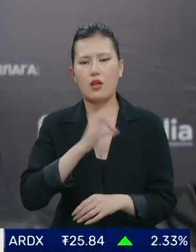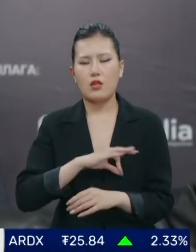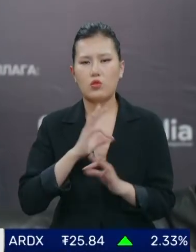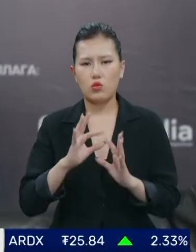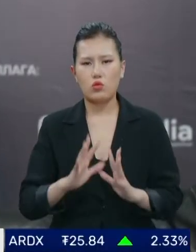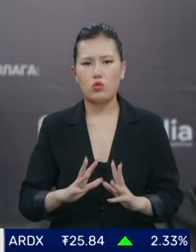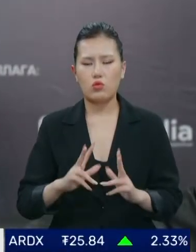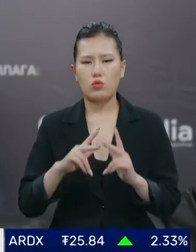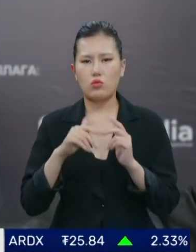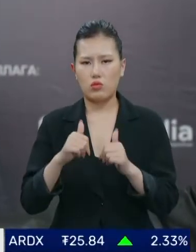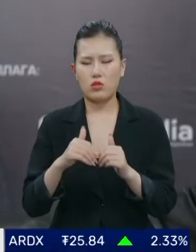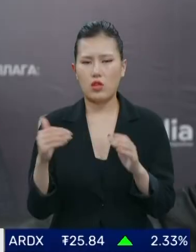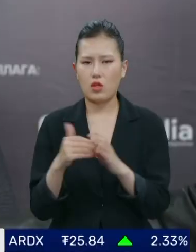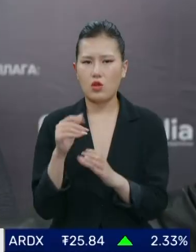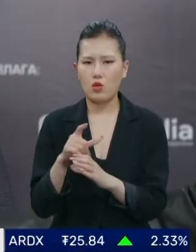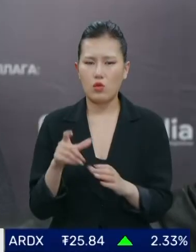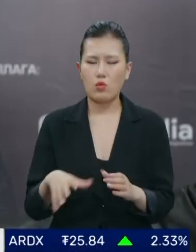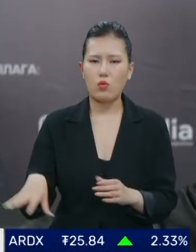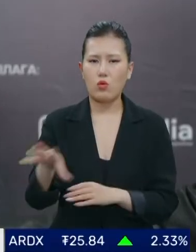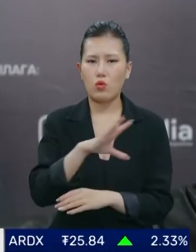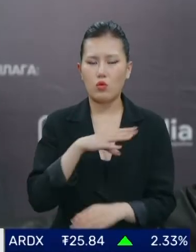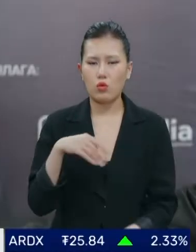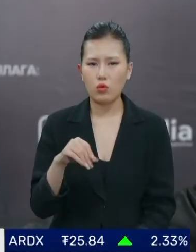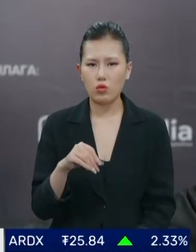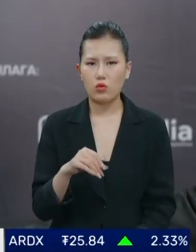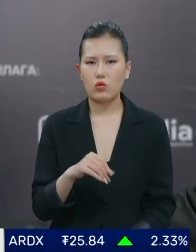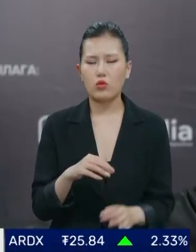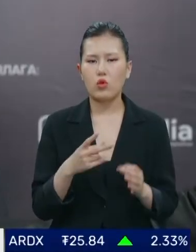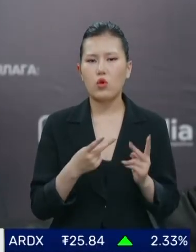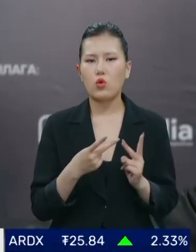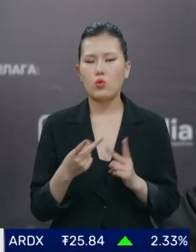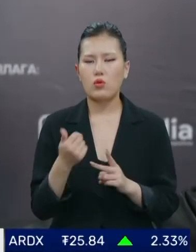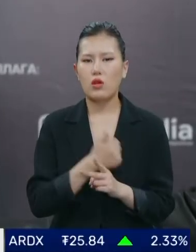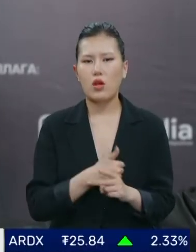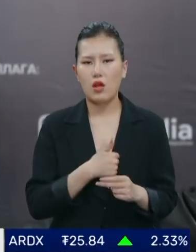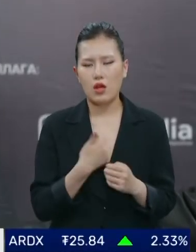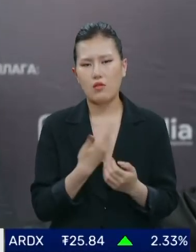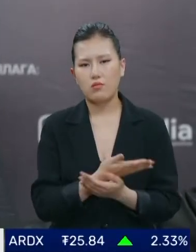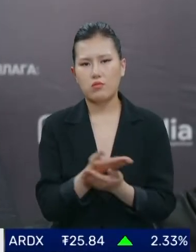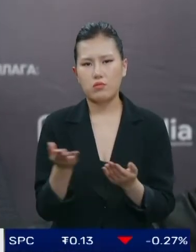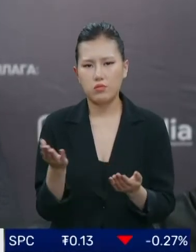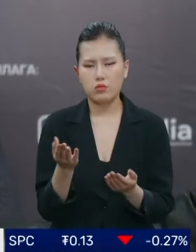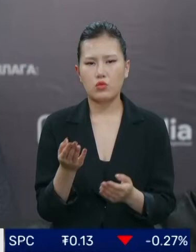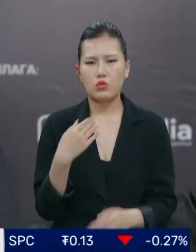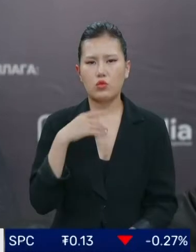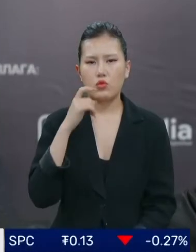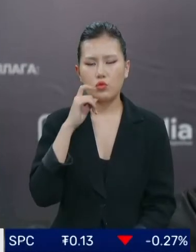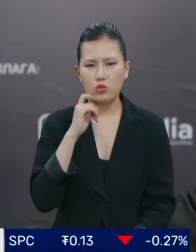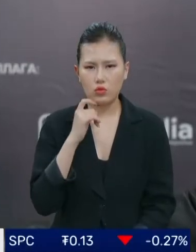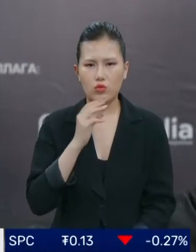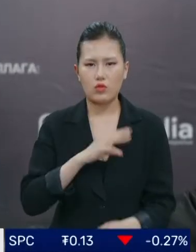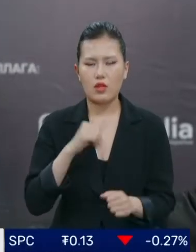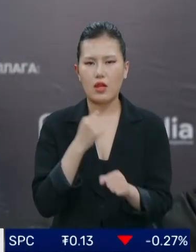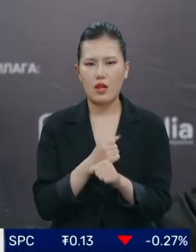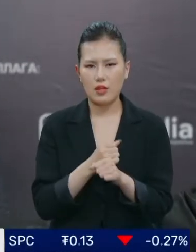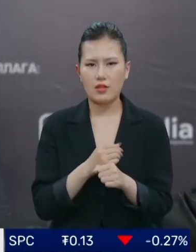хөгжүүлж нийт эрдэнэтчүүдтэй бас одоо энэ бүх үйлчлэгийг илүү хурдан түргэн хөрвдөг байхаар одоо хөтлөж ажиллах байхаа